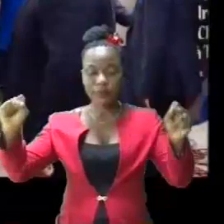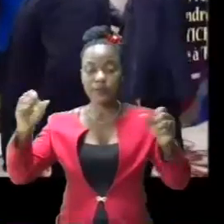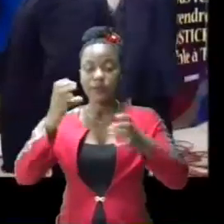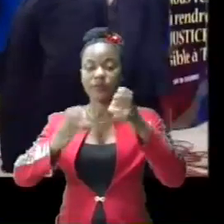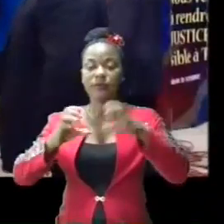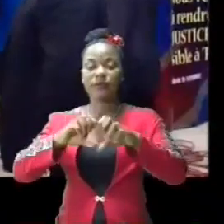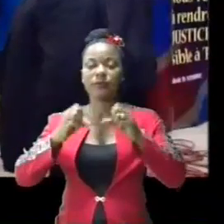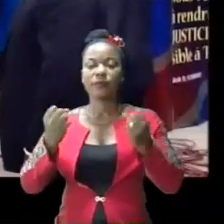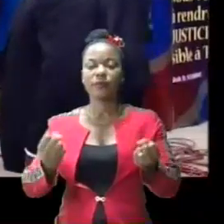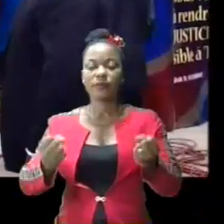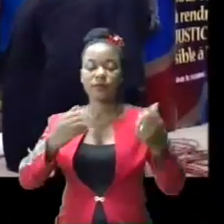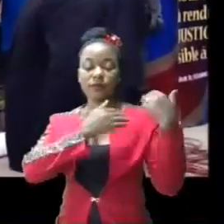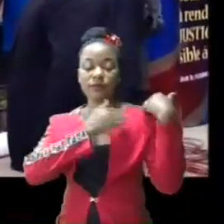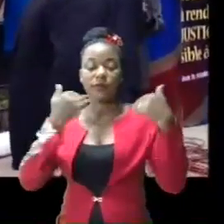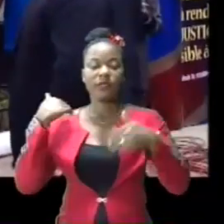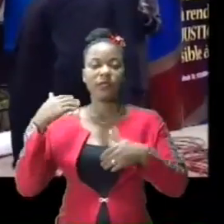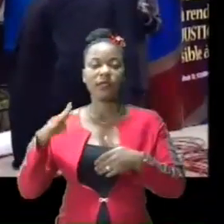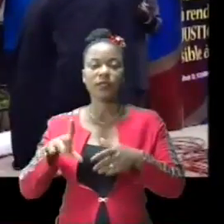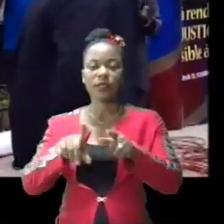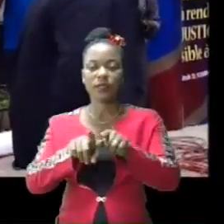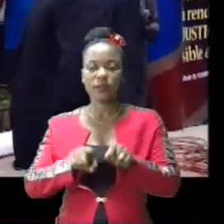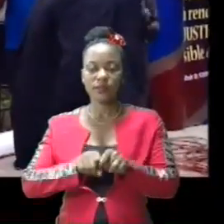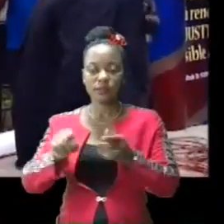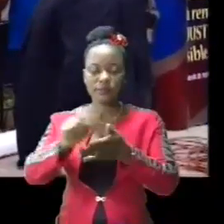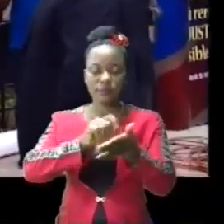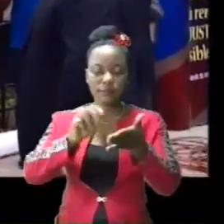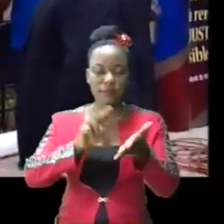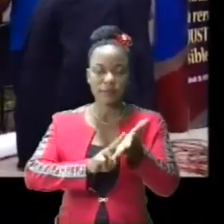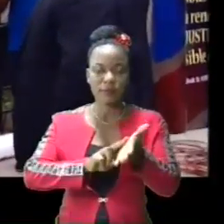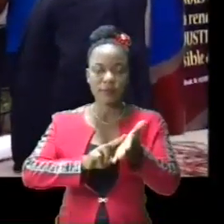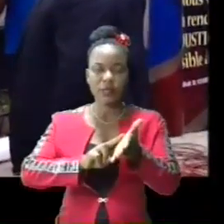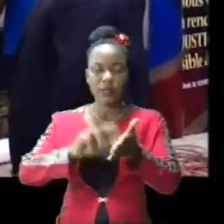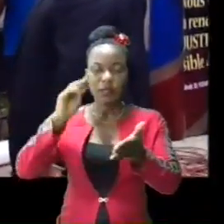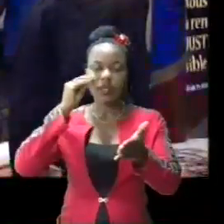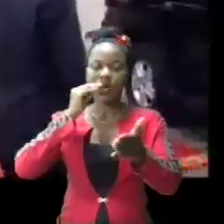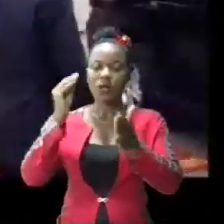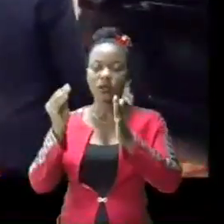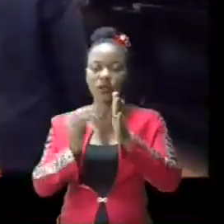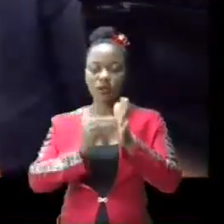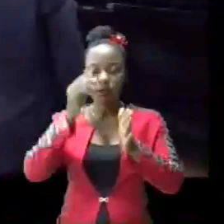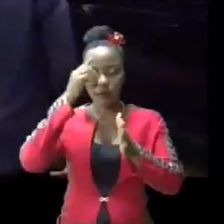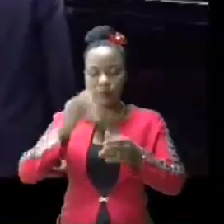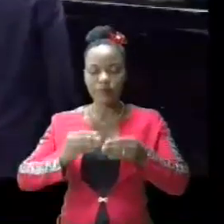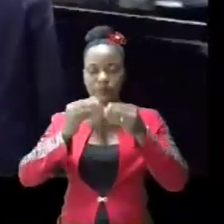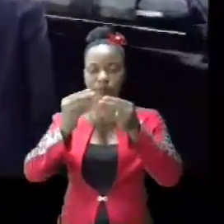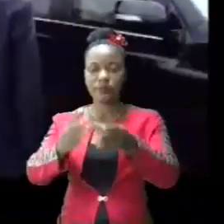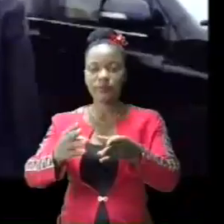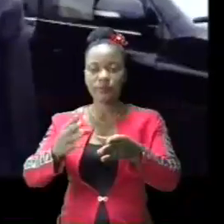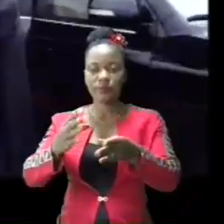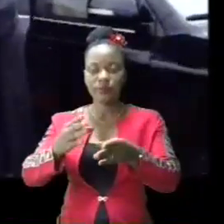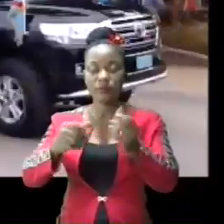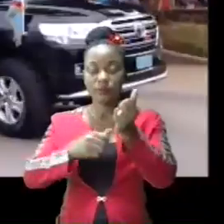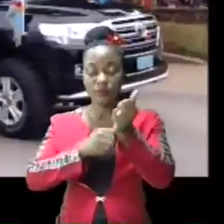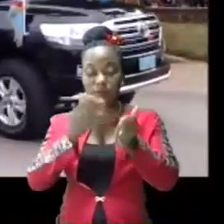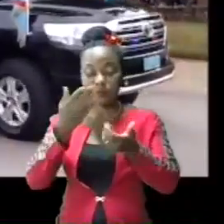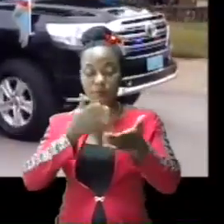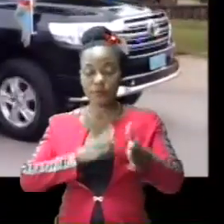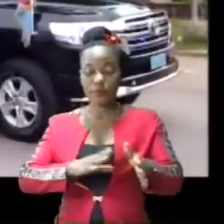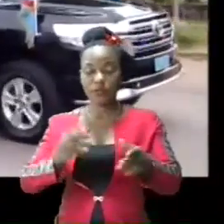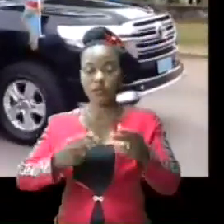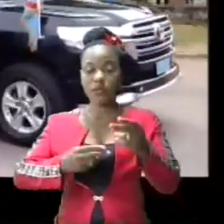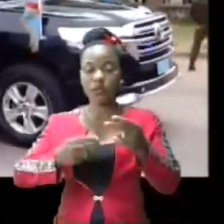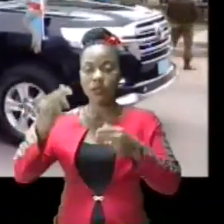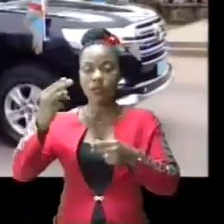cassation. Le chef de l'État avait signé la veille une ordonnance portant admission de l'illustre disparu dans l'ordre